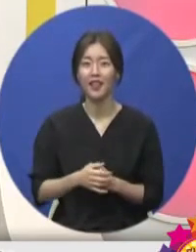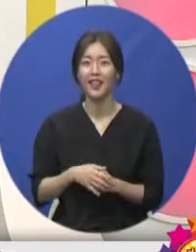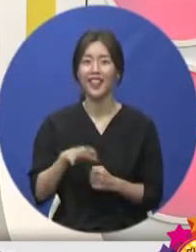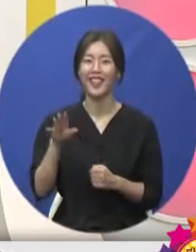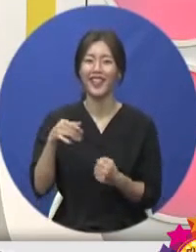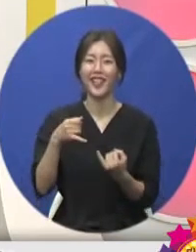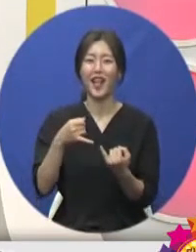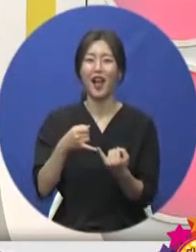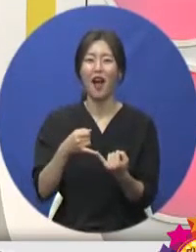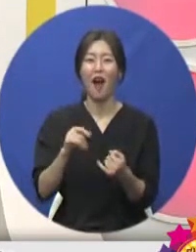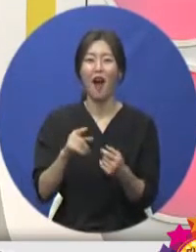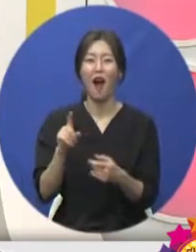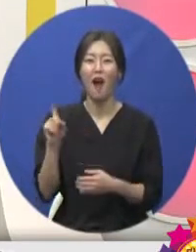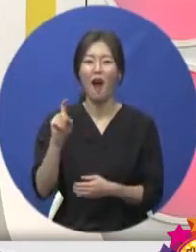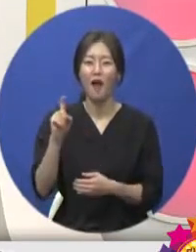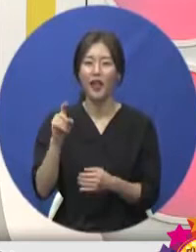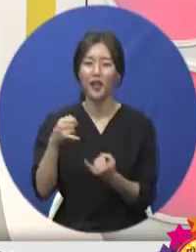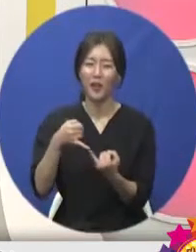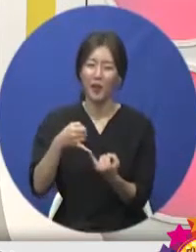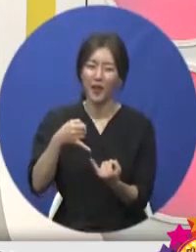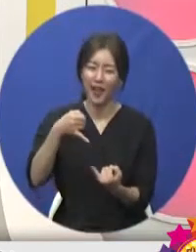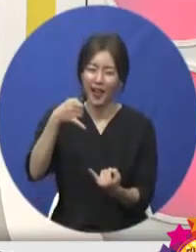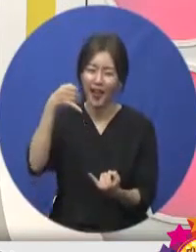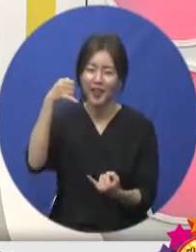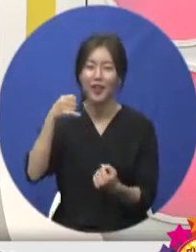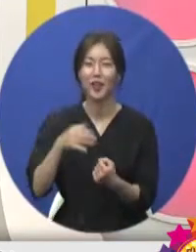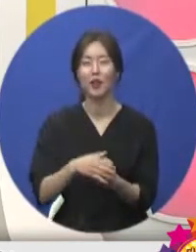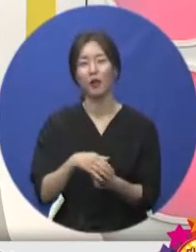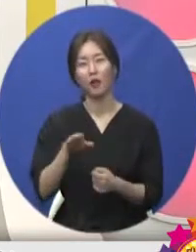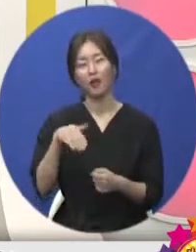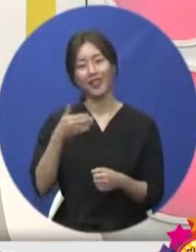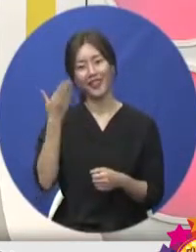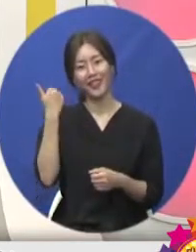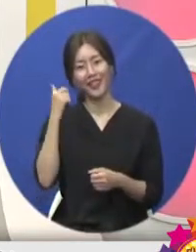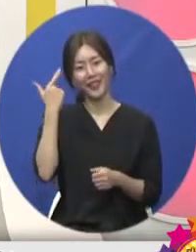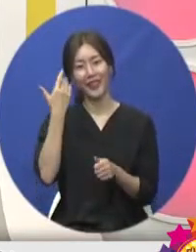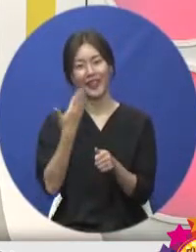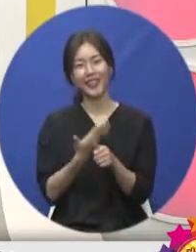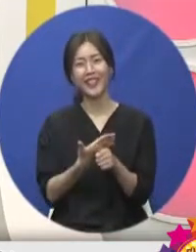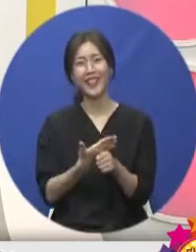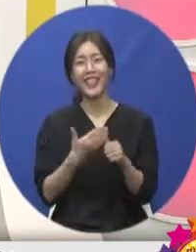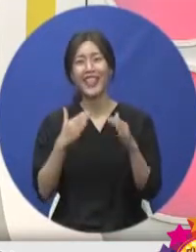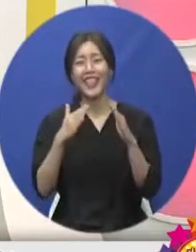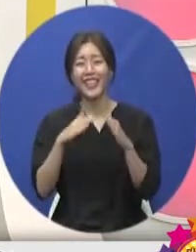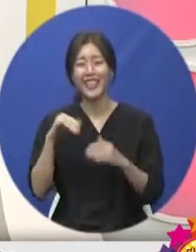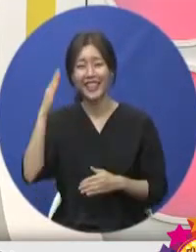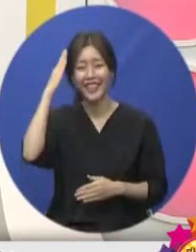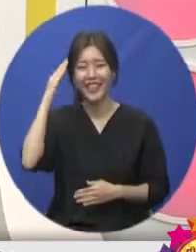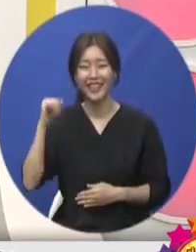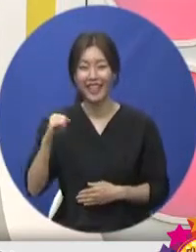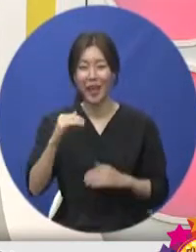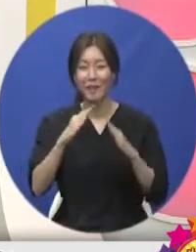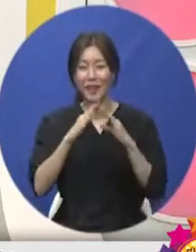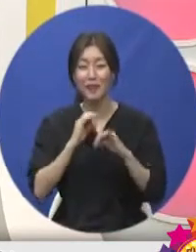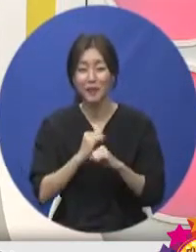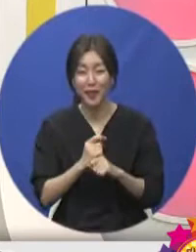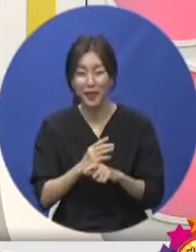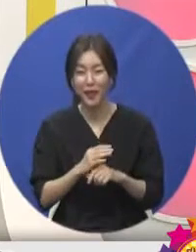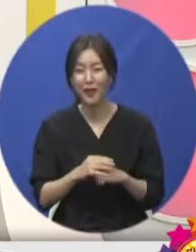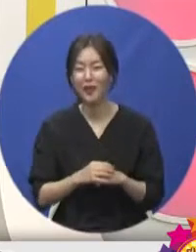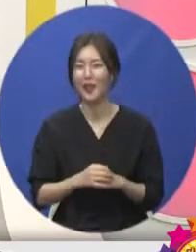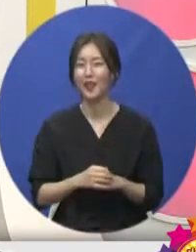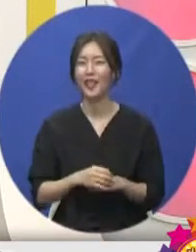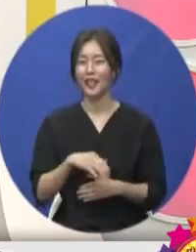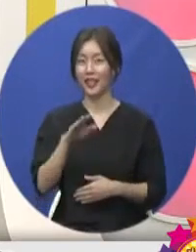가늘고 만지면 끊어지리 보니까 그 박사던데. 아, 그 개미네 집 주소. 개미네 집 주소고 그